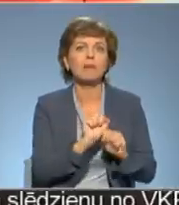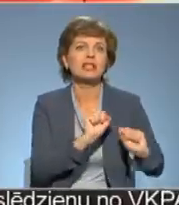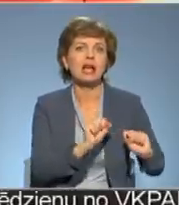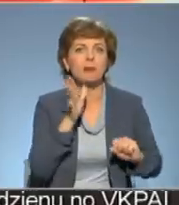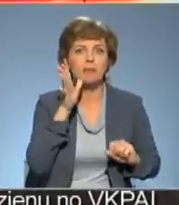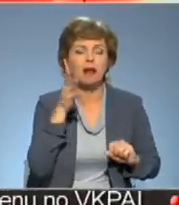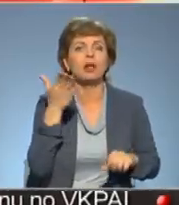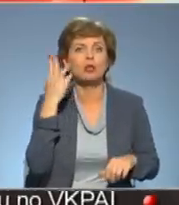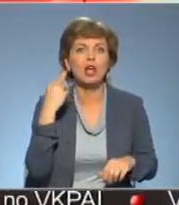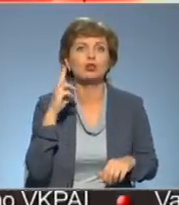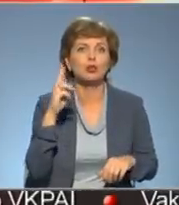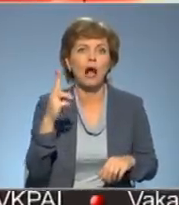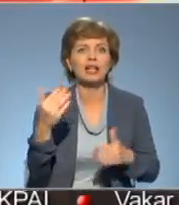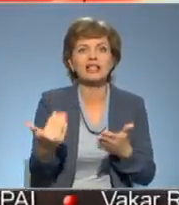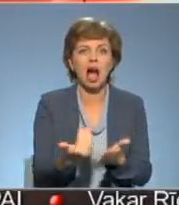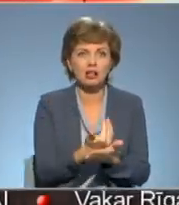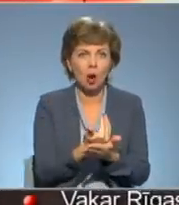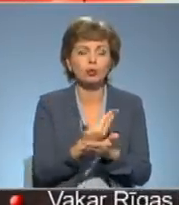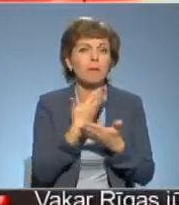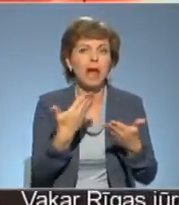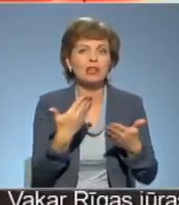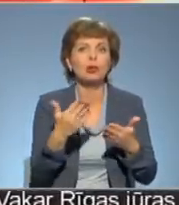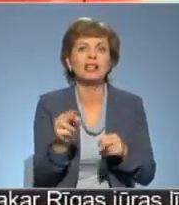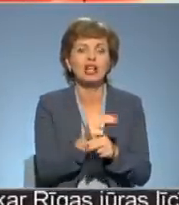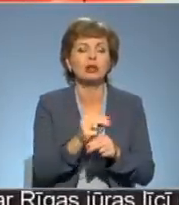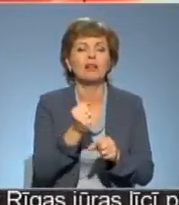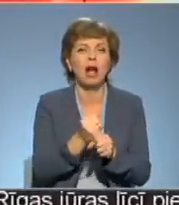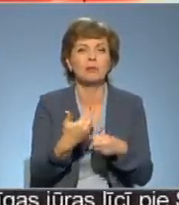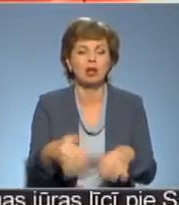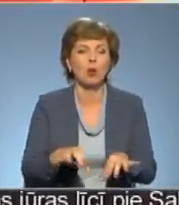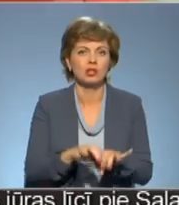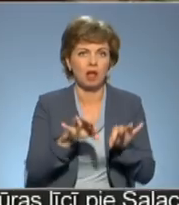šovasar beidzot restaurācijas darbi sākušies. Par to pārliecinājās Aizputes televīzija.